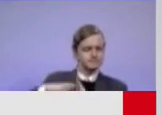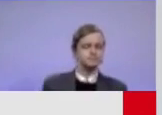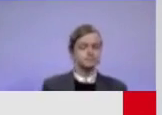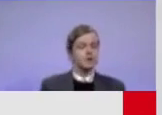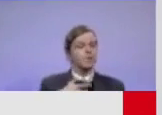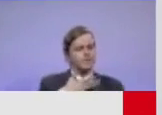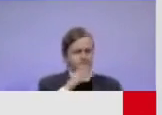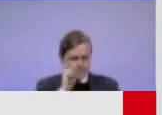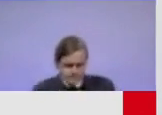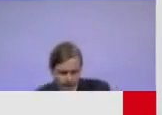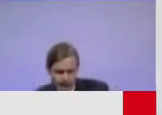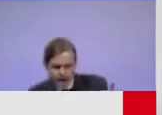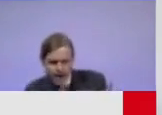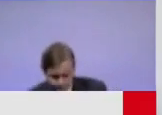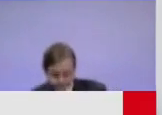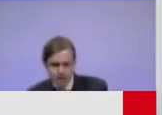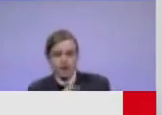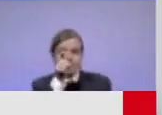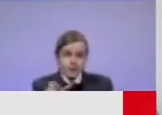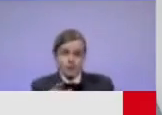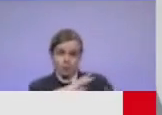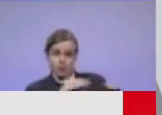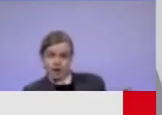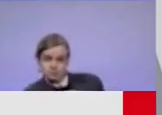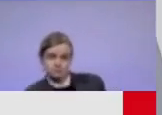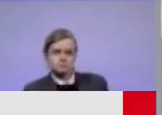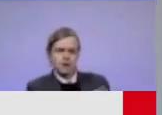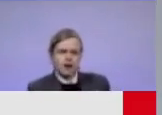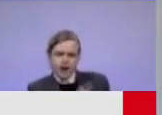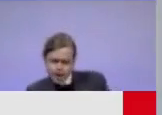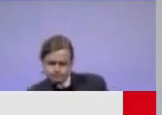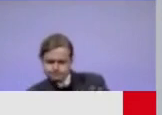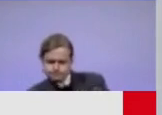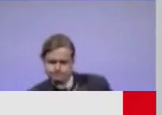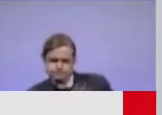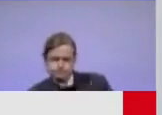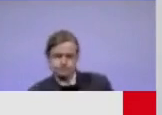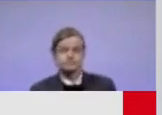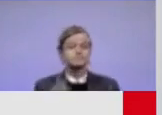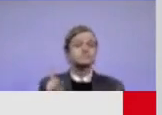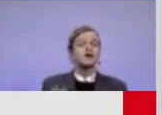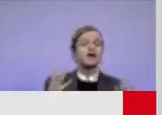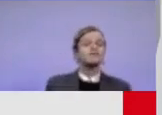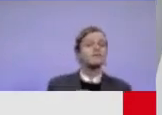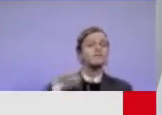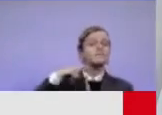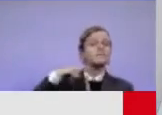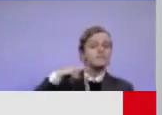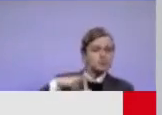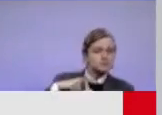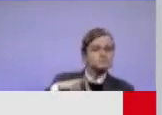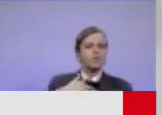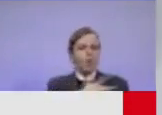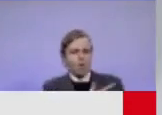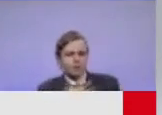onestă pentru a-i asigura pe votanții noștri că suntem un partid cu conștiință și avem voința de a ne ocupa